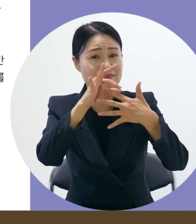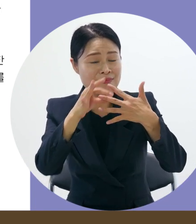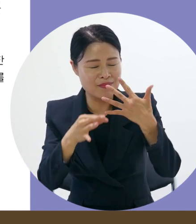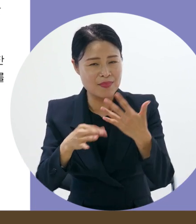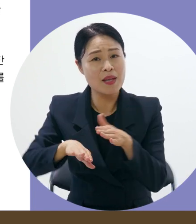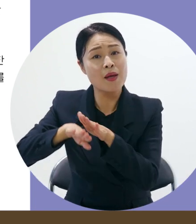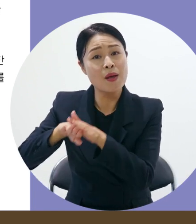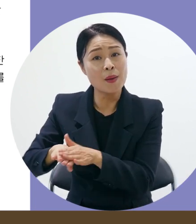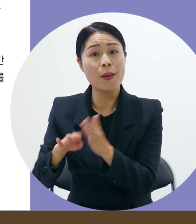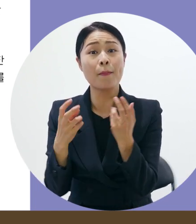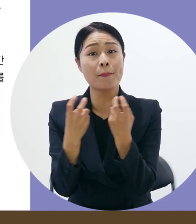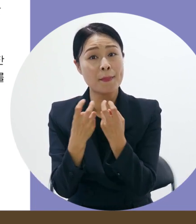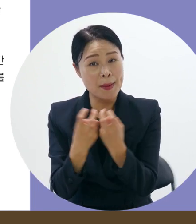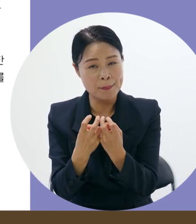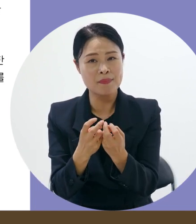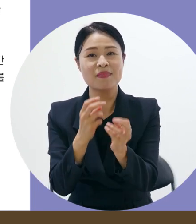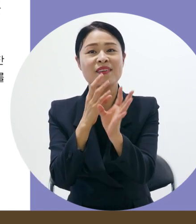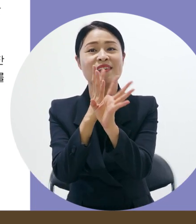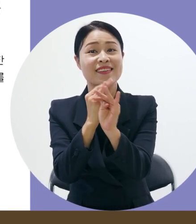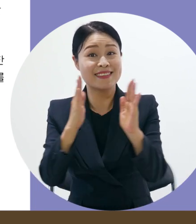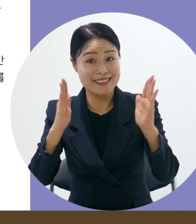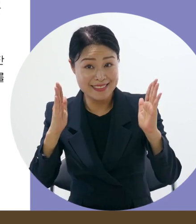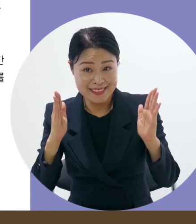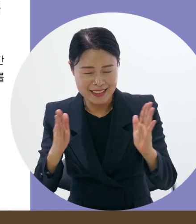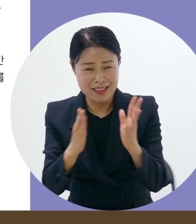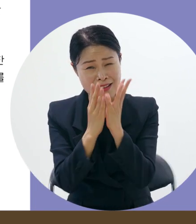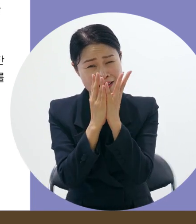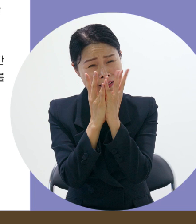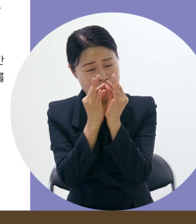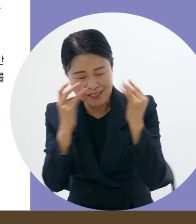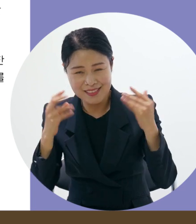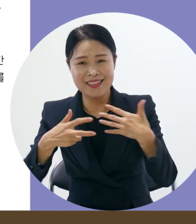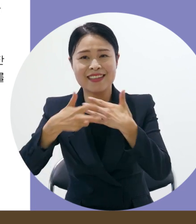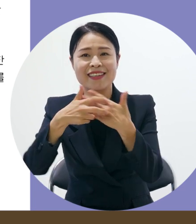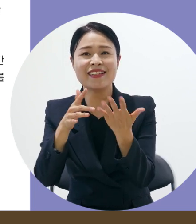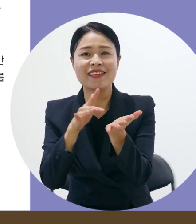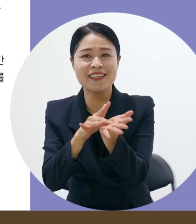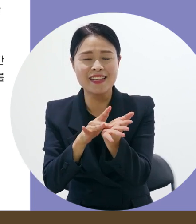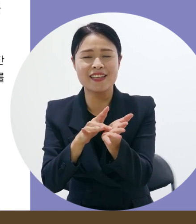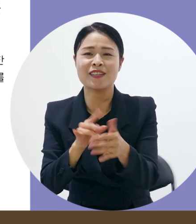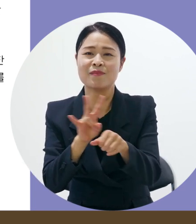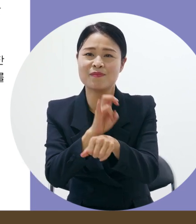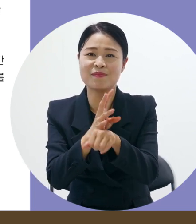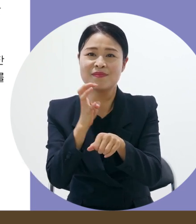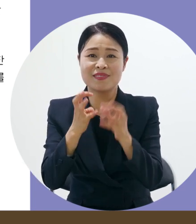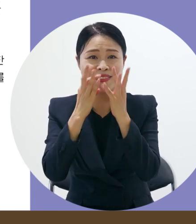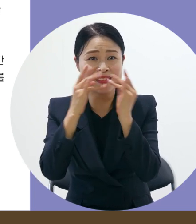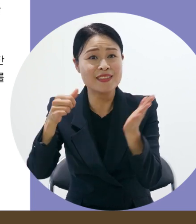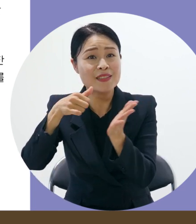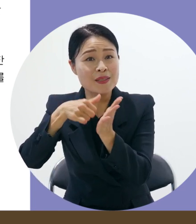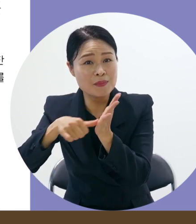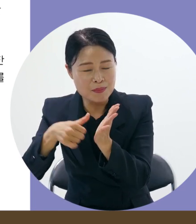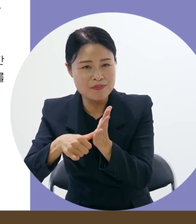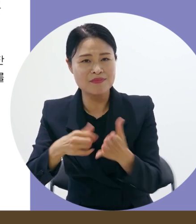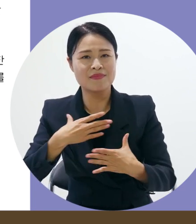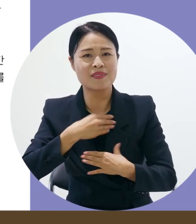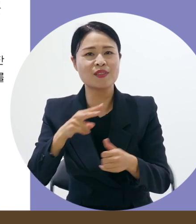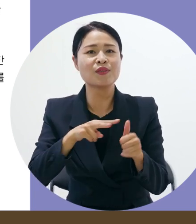방법, 사용 기한 등의 의약외품 안전 정보에 대해 보다 자세한 내용을 확인할 수